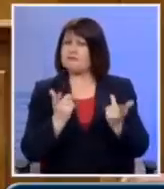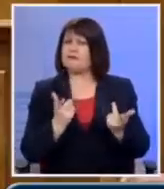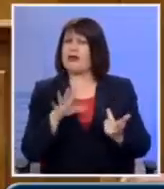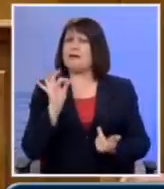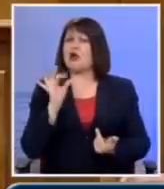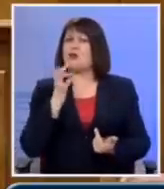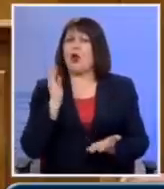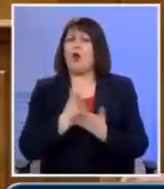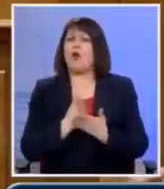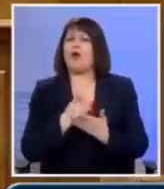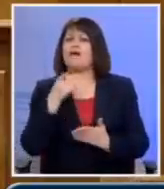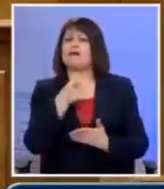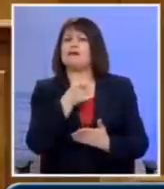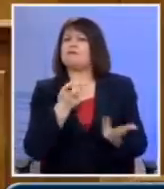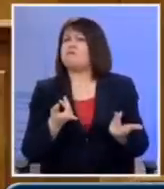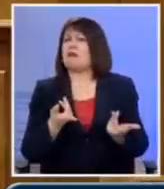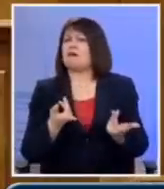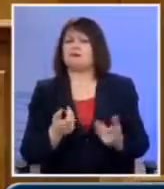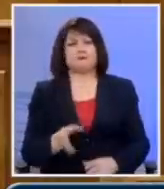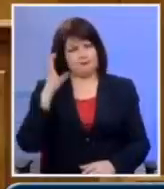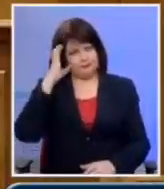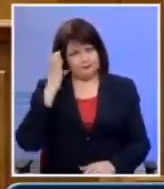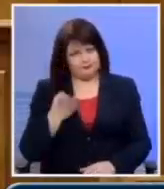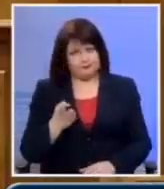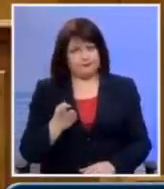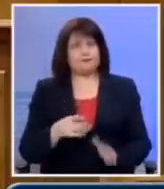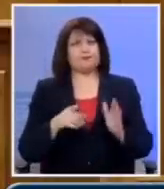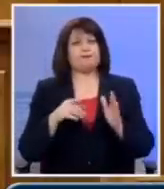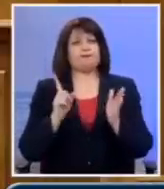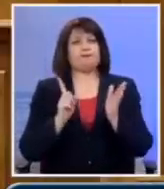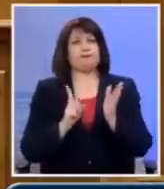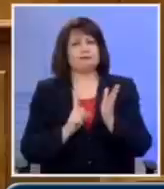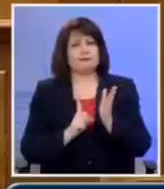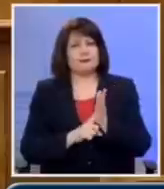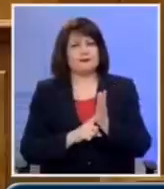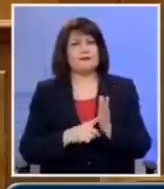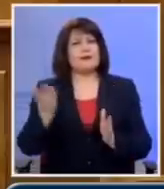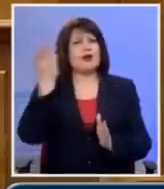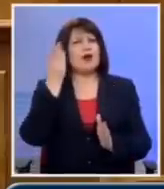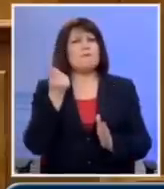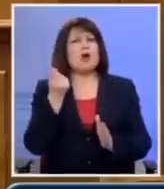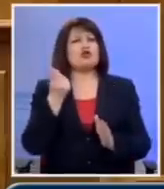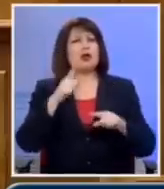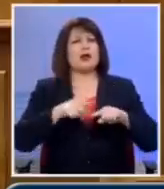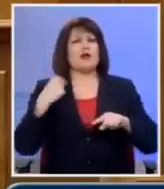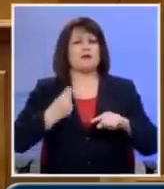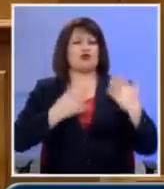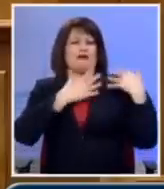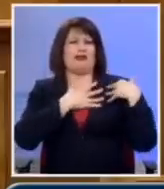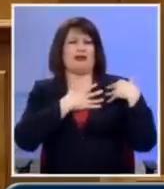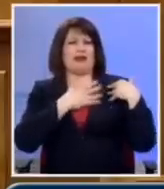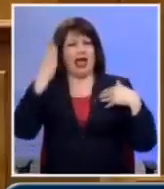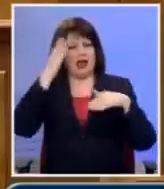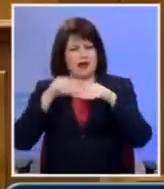έγιναν. Να θυμίσω ότι η προϋπόθεση για την ανάληψη του κόστου ανακεφαλοποίησης από το ελληνικό δημόσιο ήταν